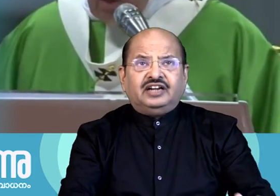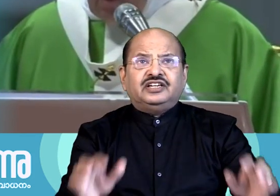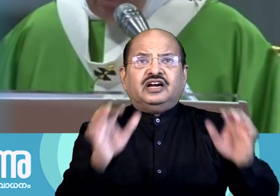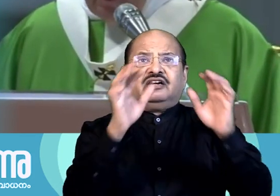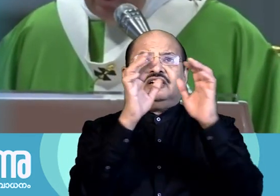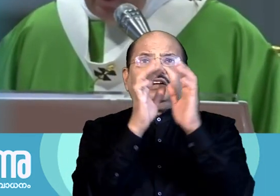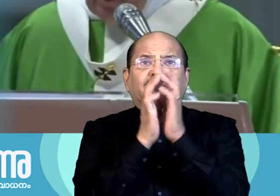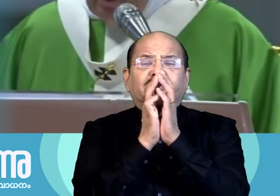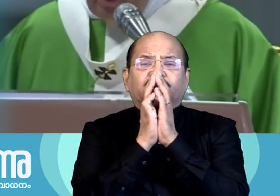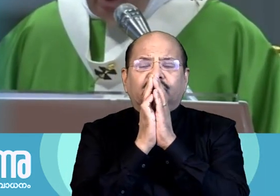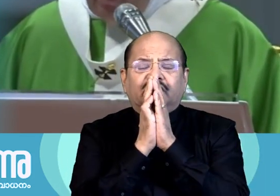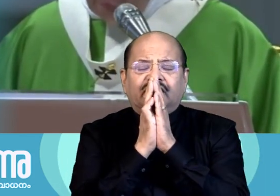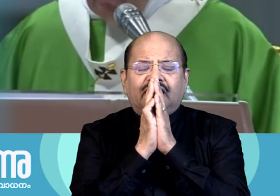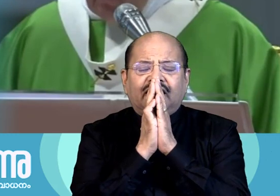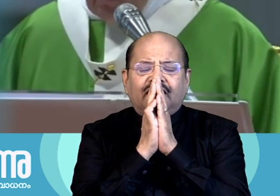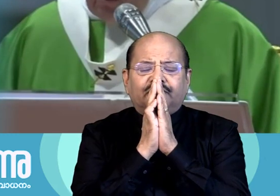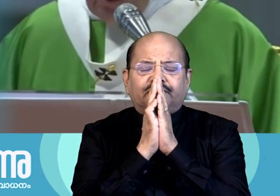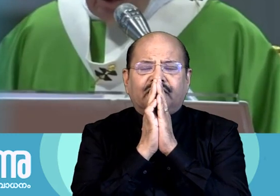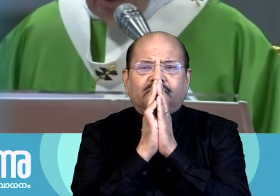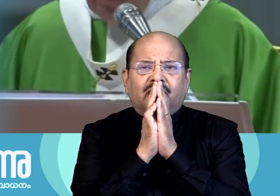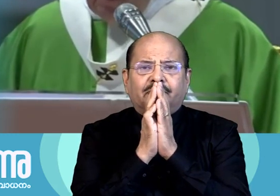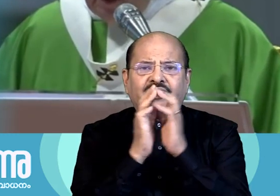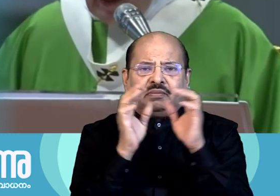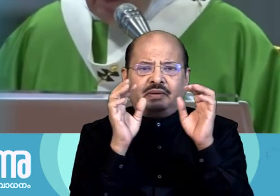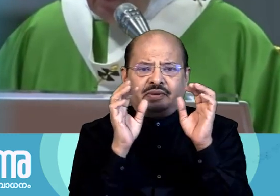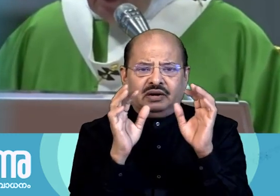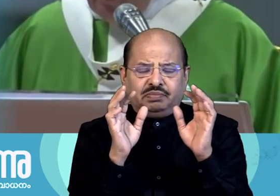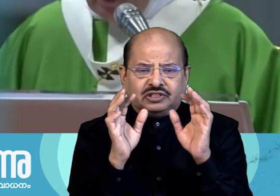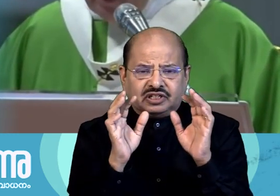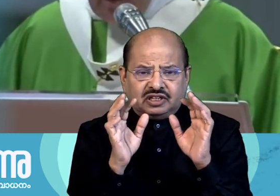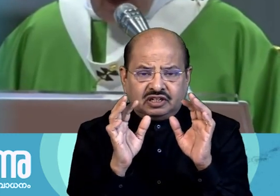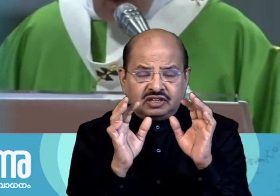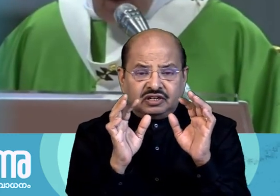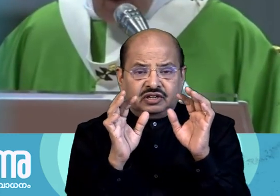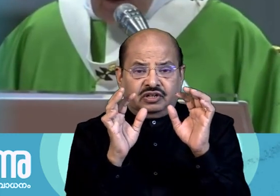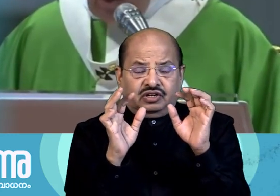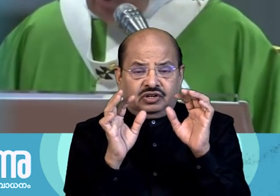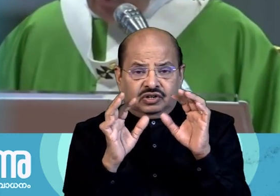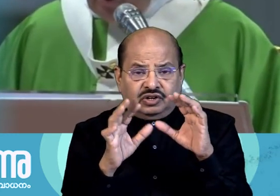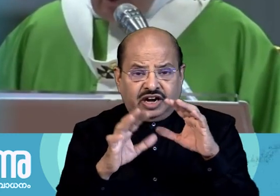നമ്മൾ കഴിഞ്ഞ എപ്പിസോഡുകളിലെല്ലാം മാർപ്പാപ്പ നമ്മളെ പഠിപ്പിച്ചത്